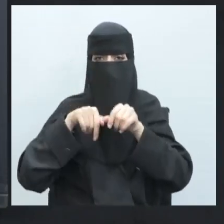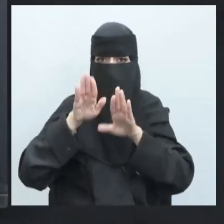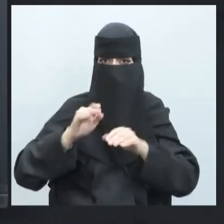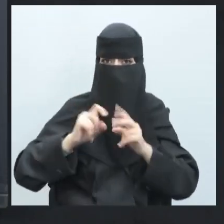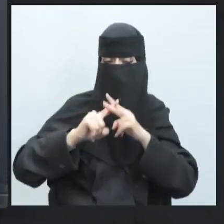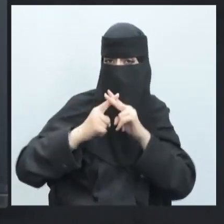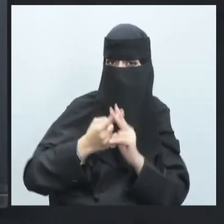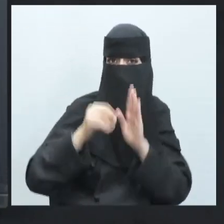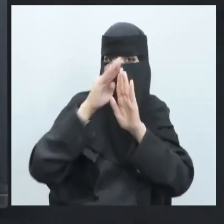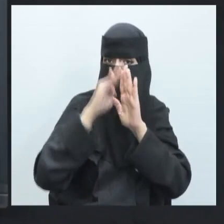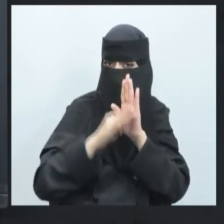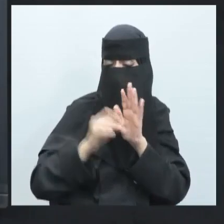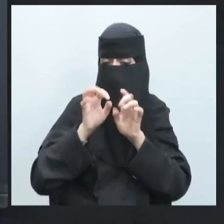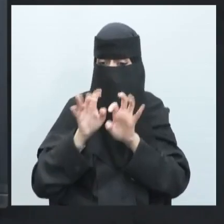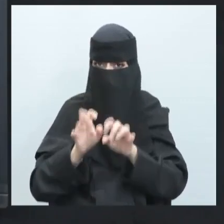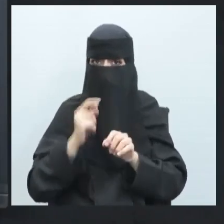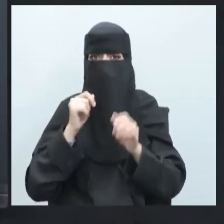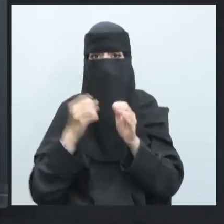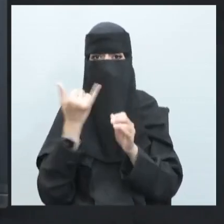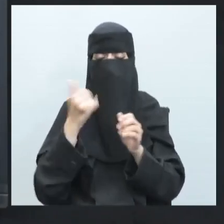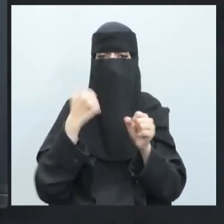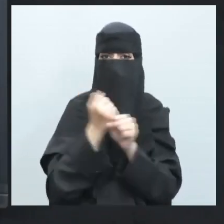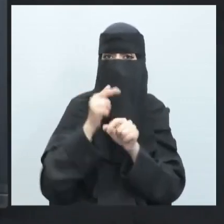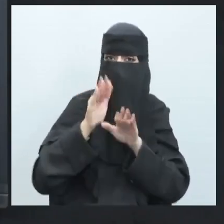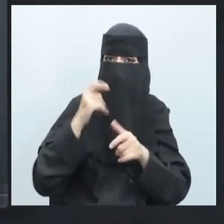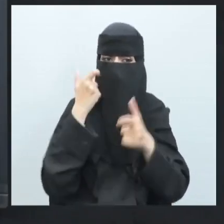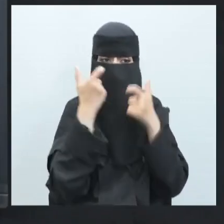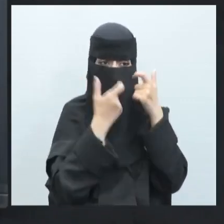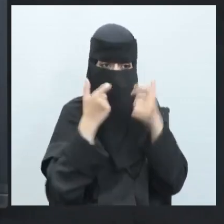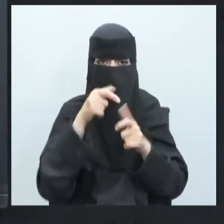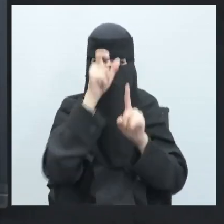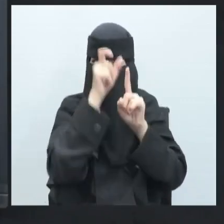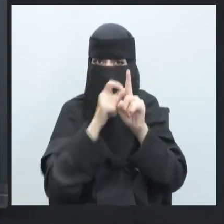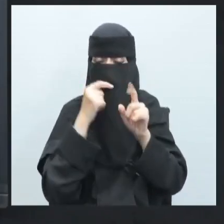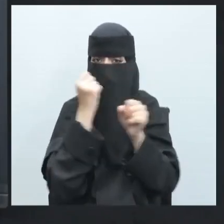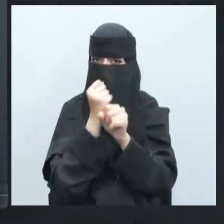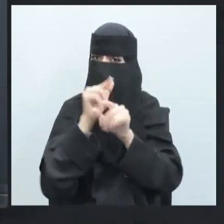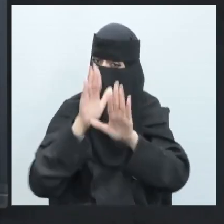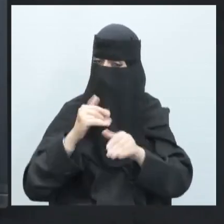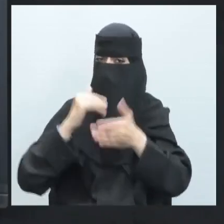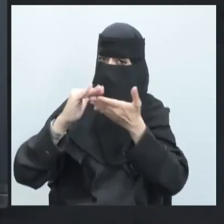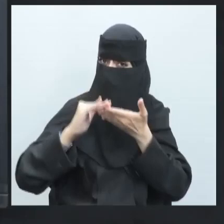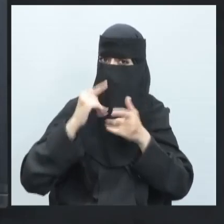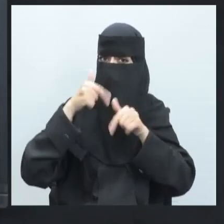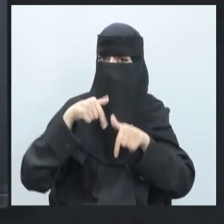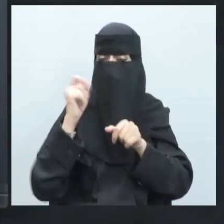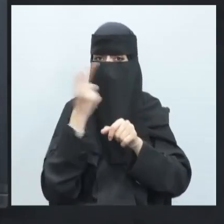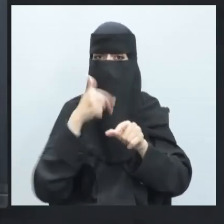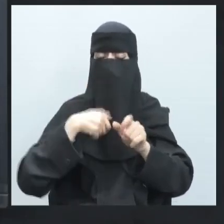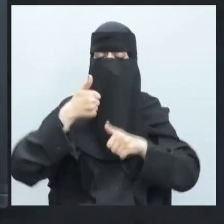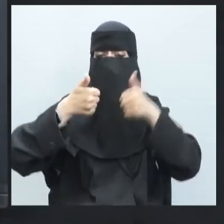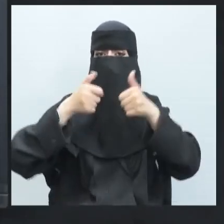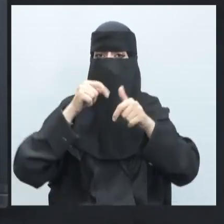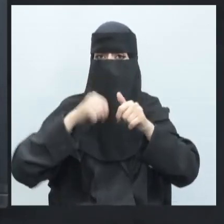سهل عملك في متابعه موظفين هنالك ايضا ادوات الرقابه التي تساهم هنالك ايضا مثلا تقنيات